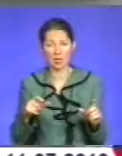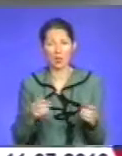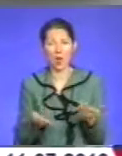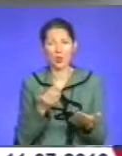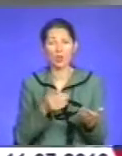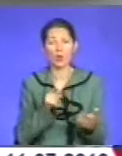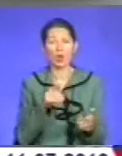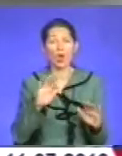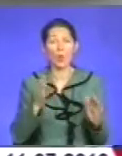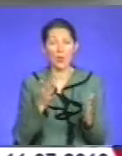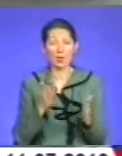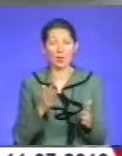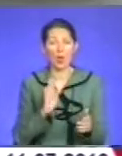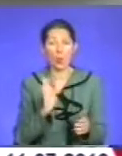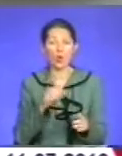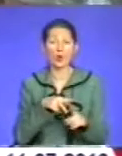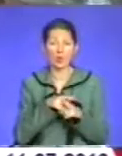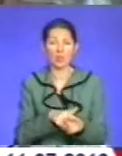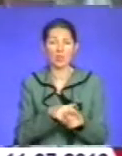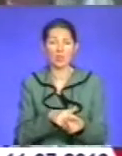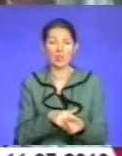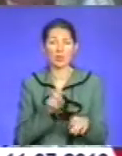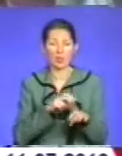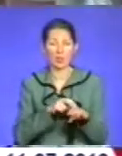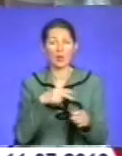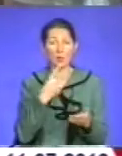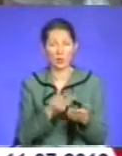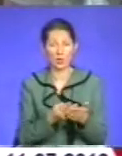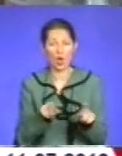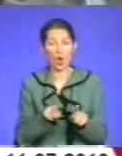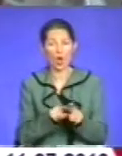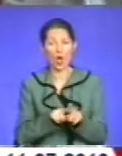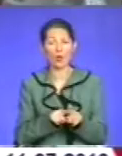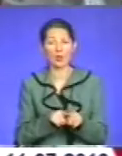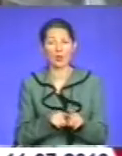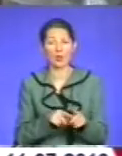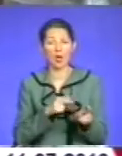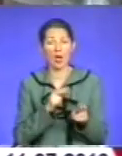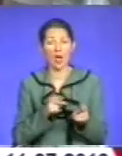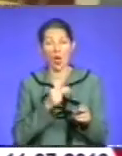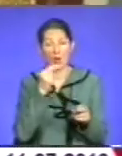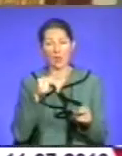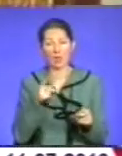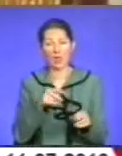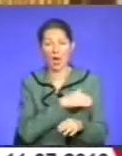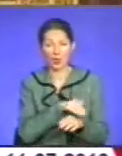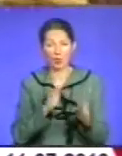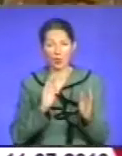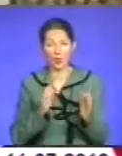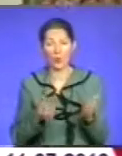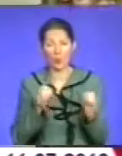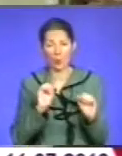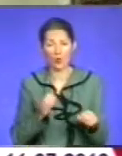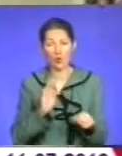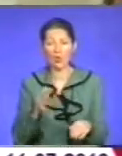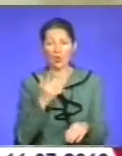Можливо, в той момент було навантаження. Лікарі передбачають, аналогічні закиди на їх адресу можуть виникнути уже в серпні, коли батьки